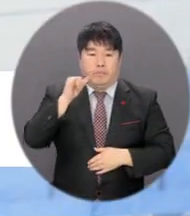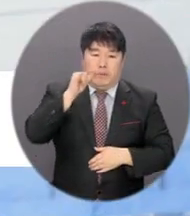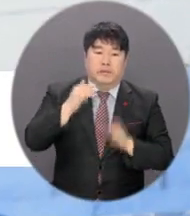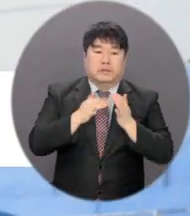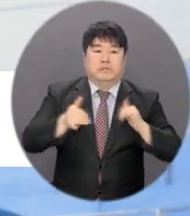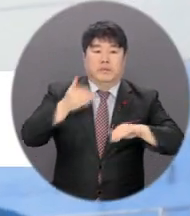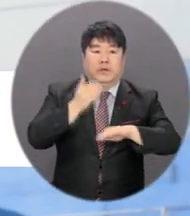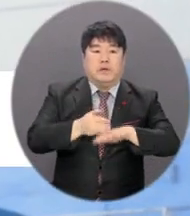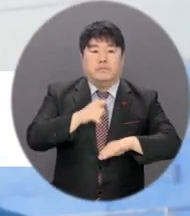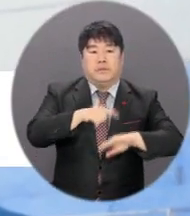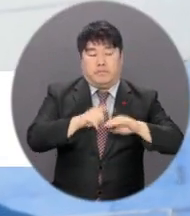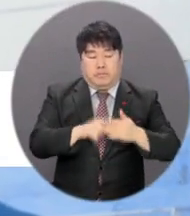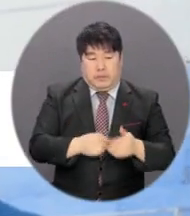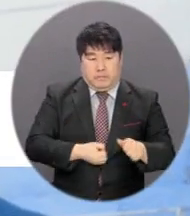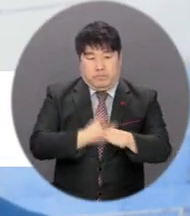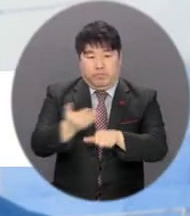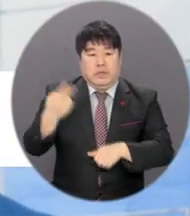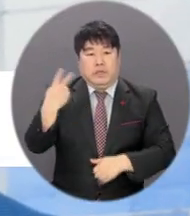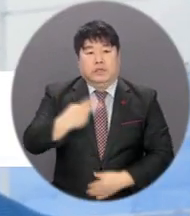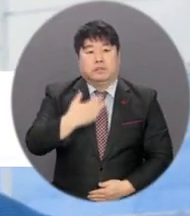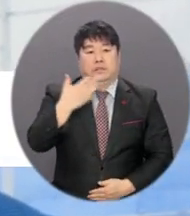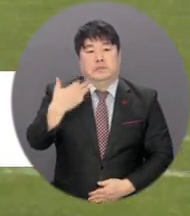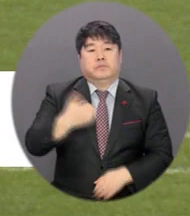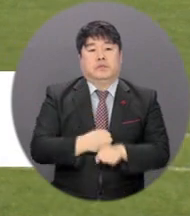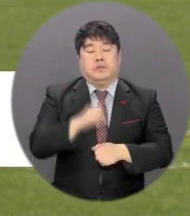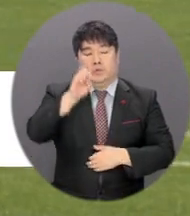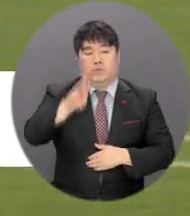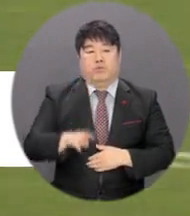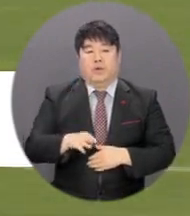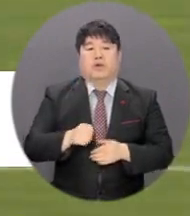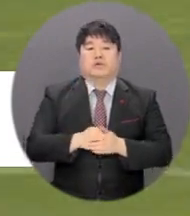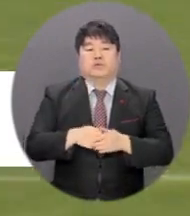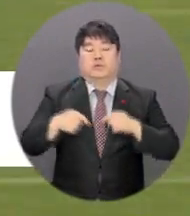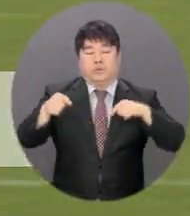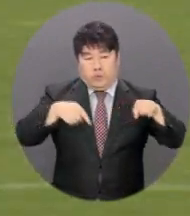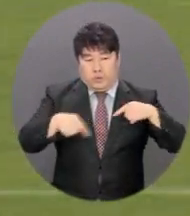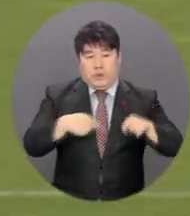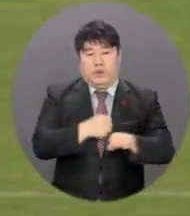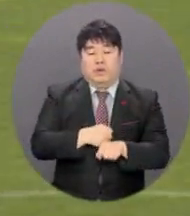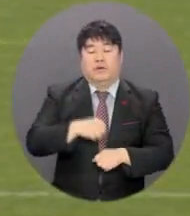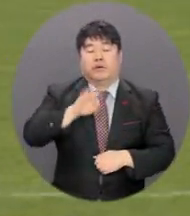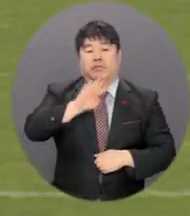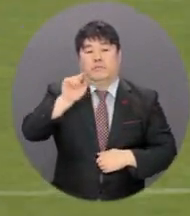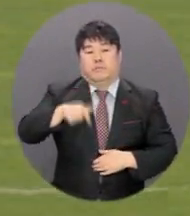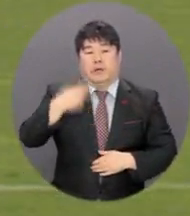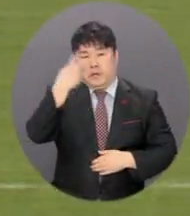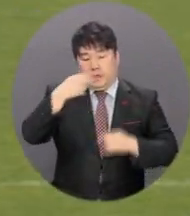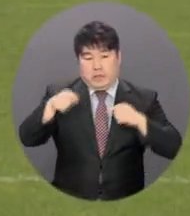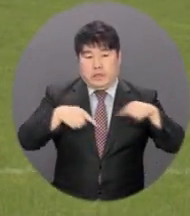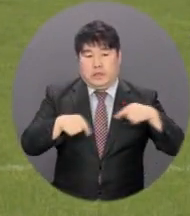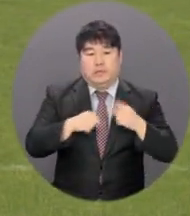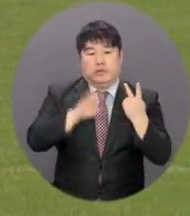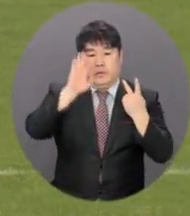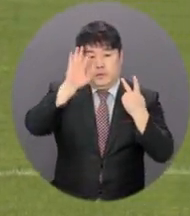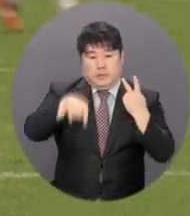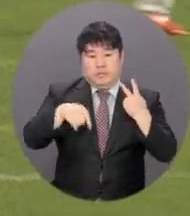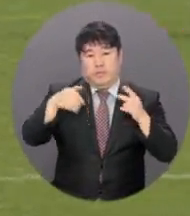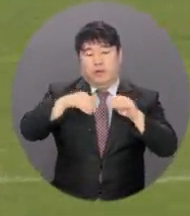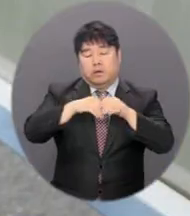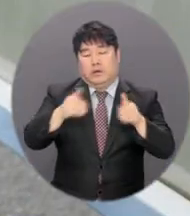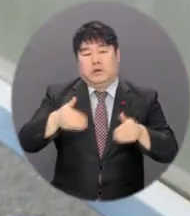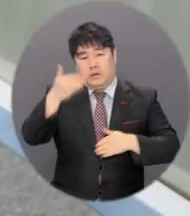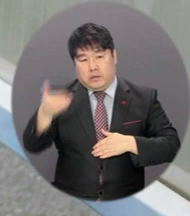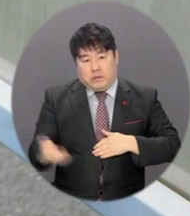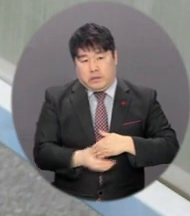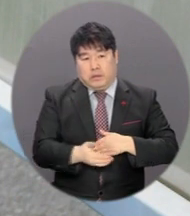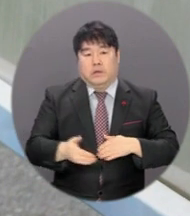인사를 전했습니다. 지난 2018년 광주의 지휘봉을 잡은 박진섭 감독은 2부 리그로 강등된 팀을